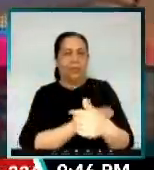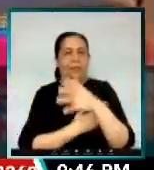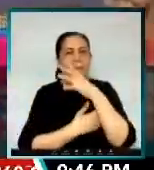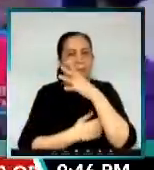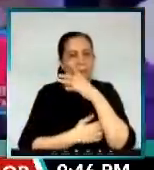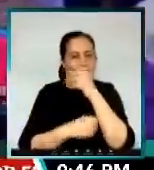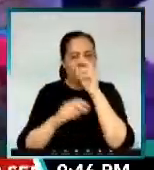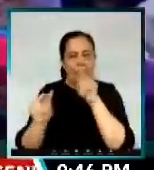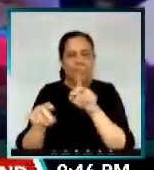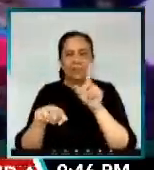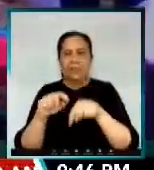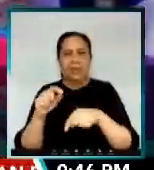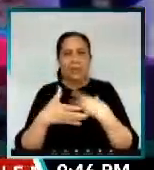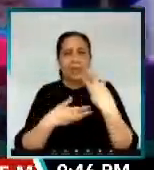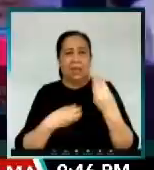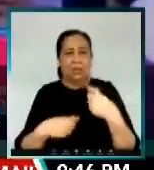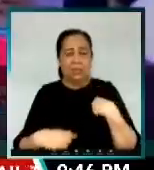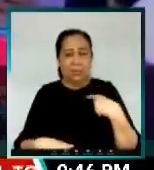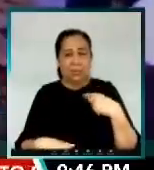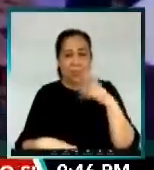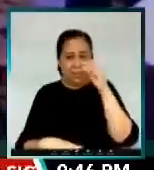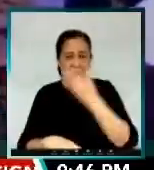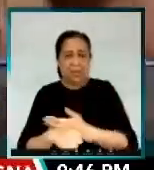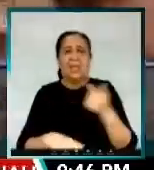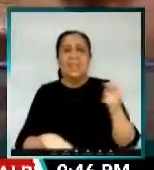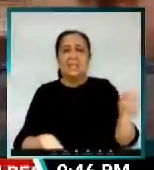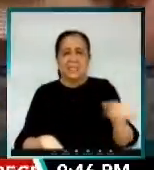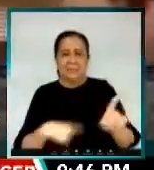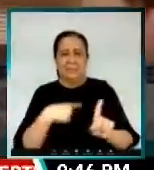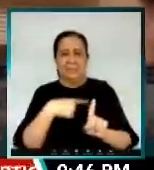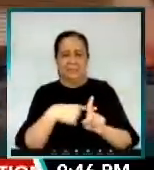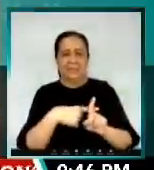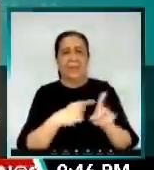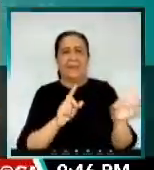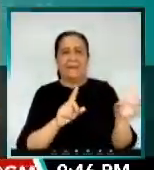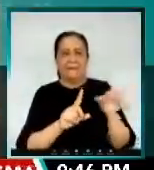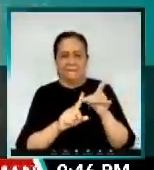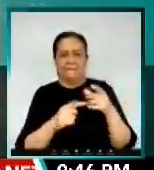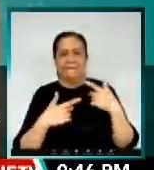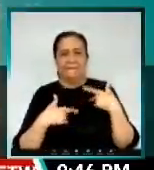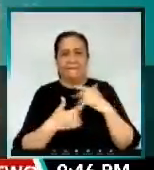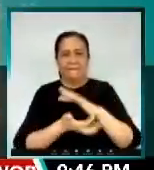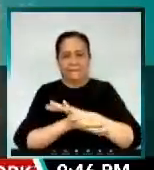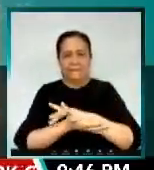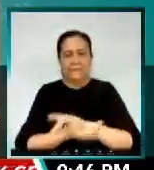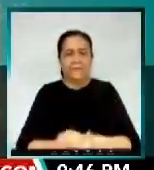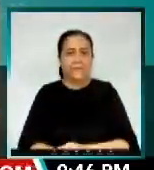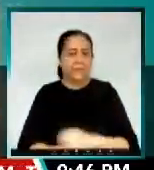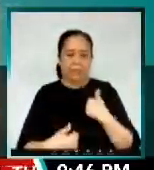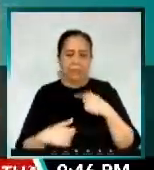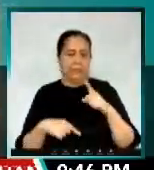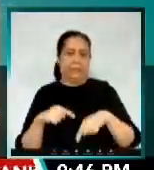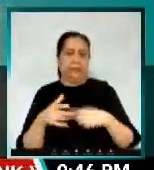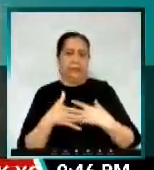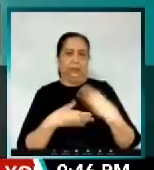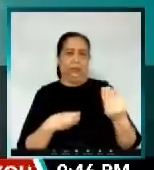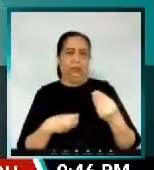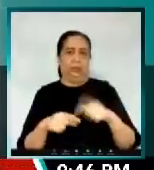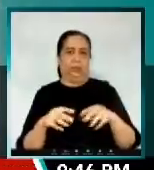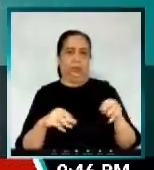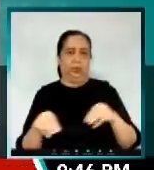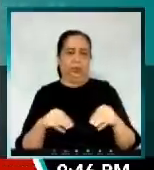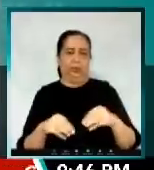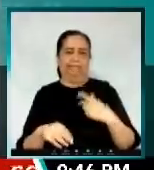si Jigo dahil positibo rin siya sa COVID-19. Incapacitated po ako kasi I can't go out of my room.